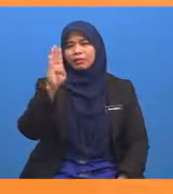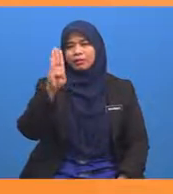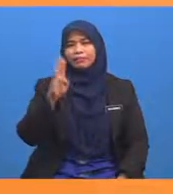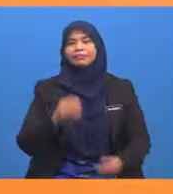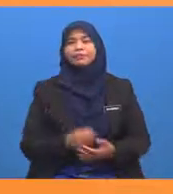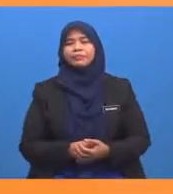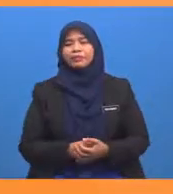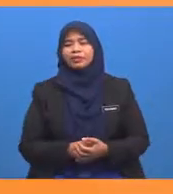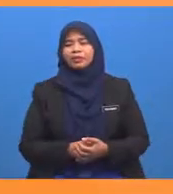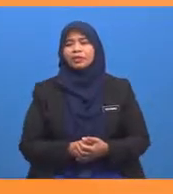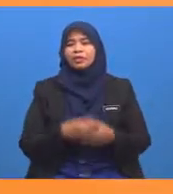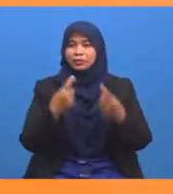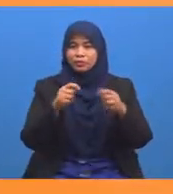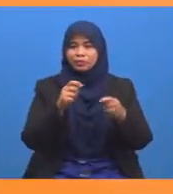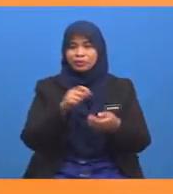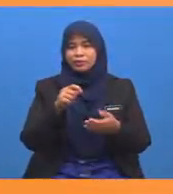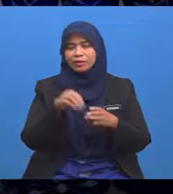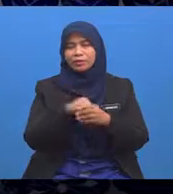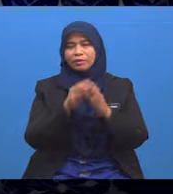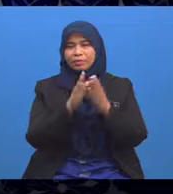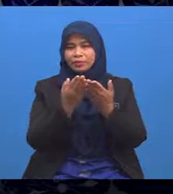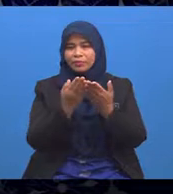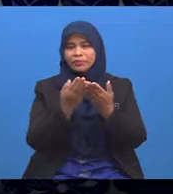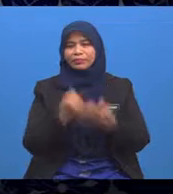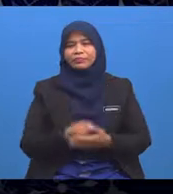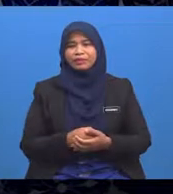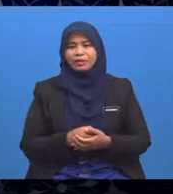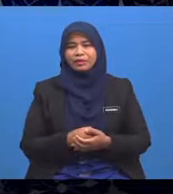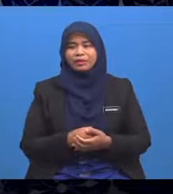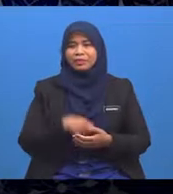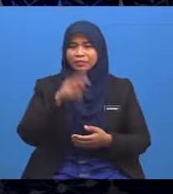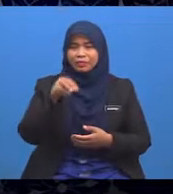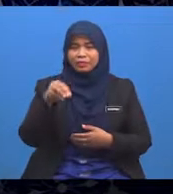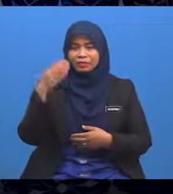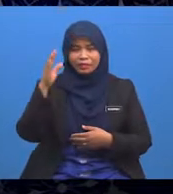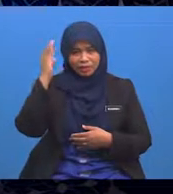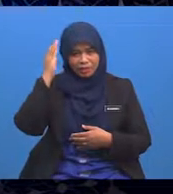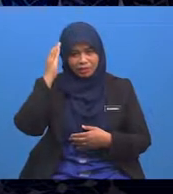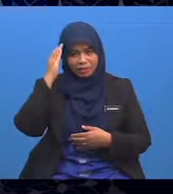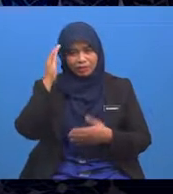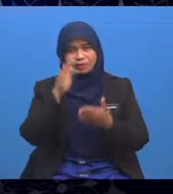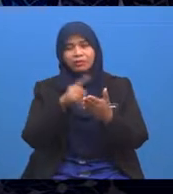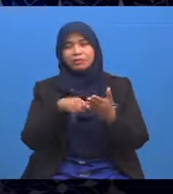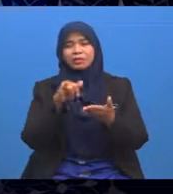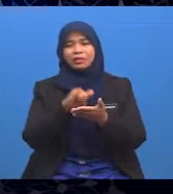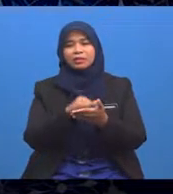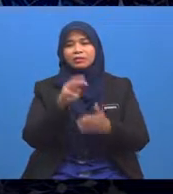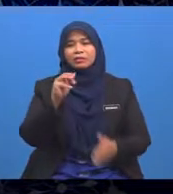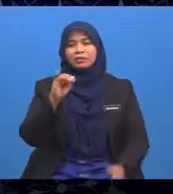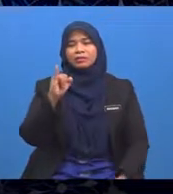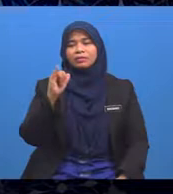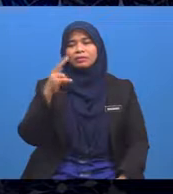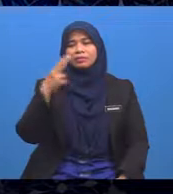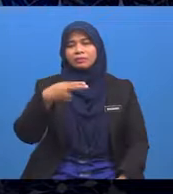tuliskan dalam buku tulis murid-murid ya. Murid-murid, sudah tahu kan apa dia mihrab? Sekiranya